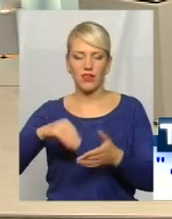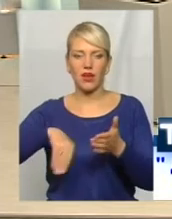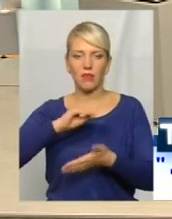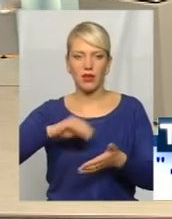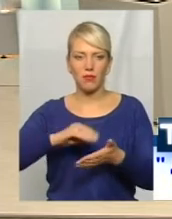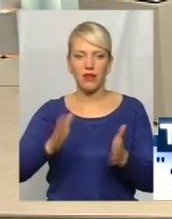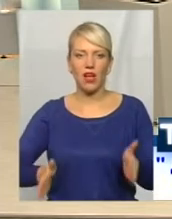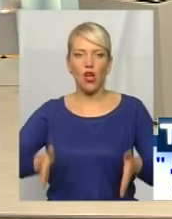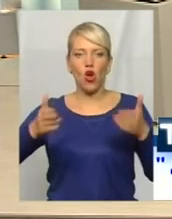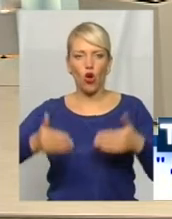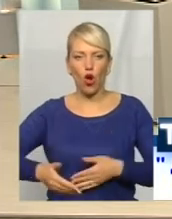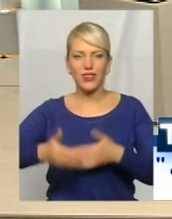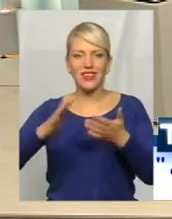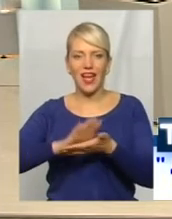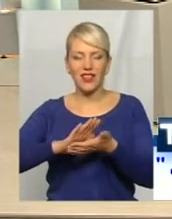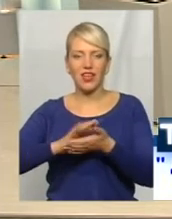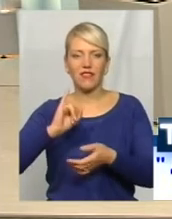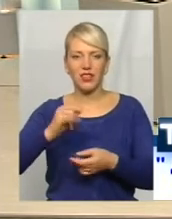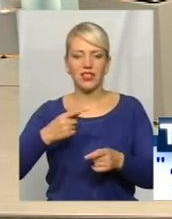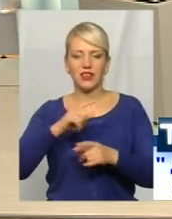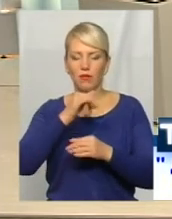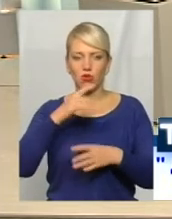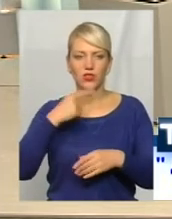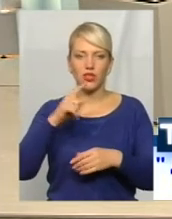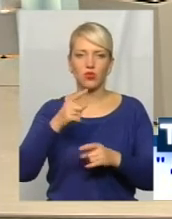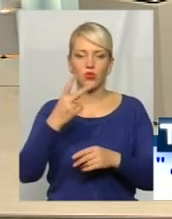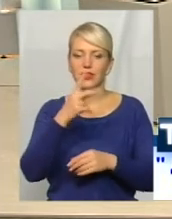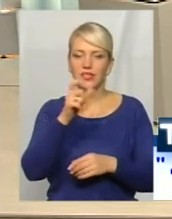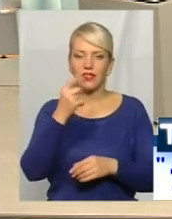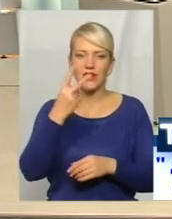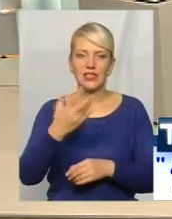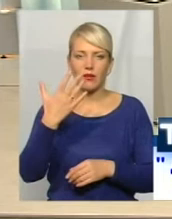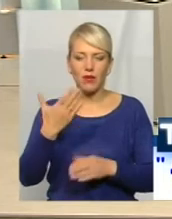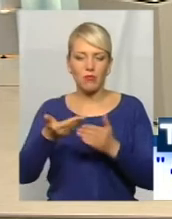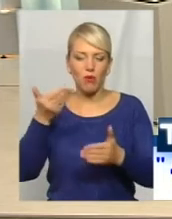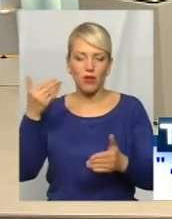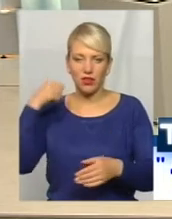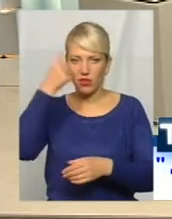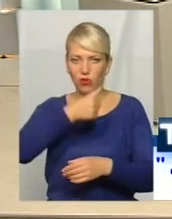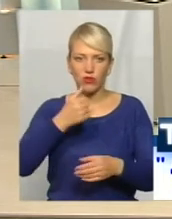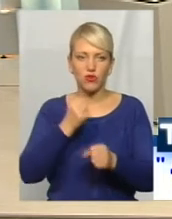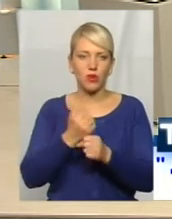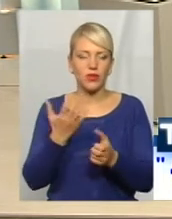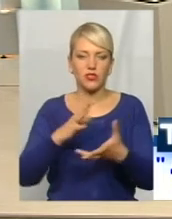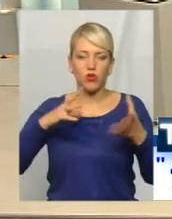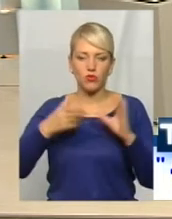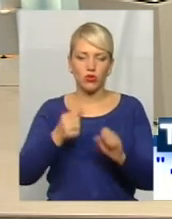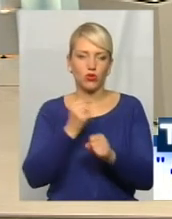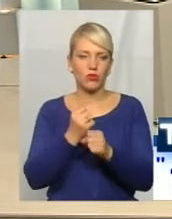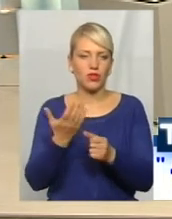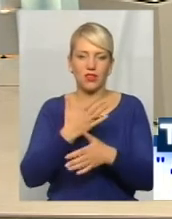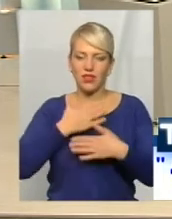контейнерів. Я не можу вам сказати, чому за 25 попередніх років зроблений якийсь обсяг робіт, який не